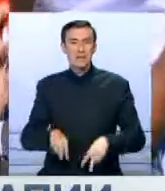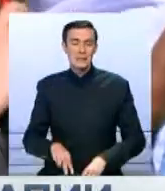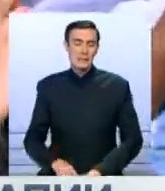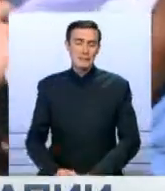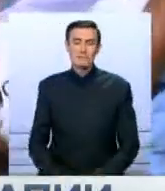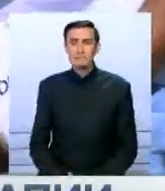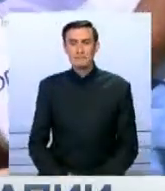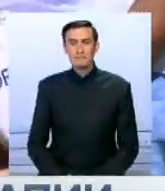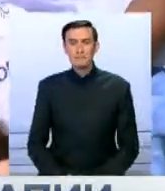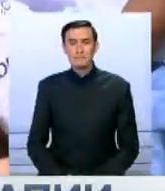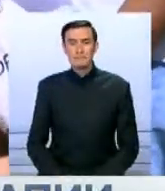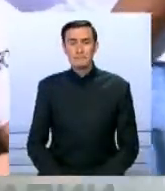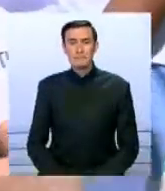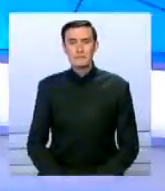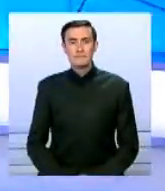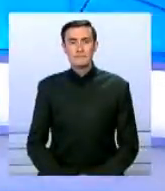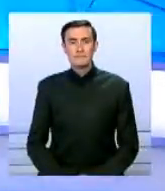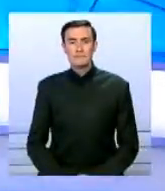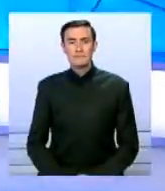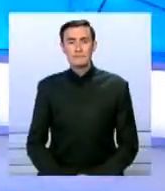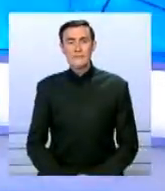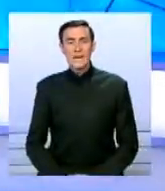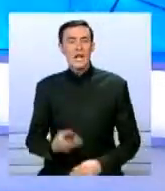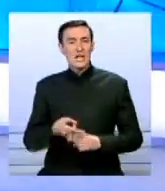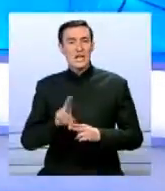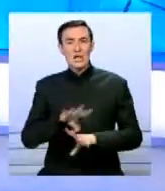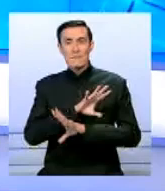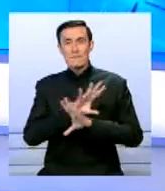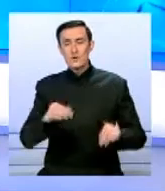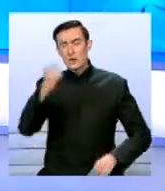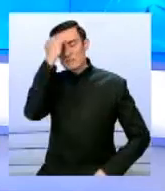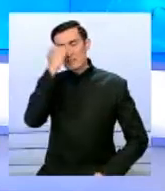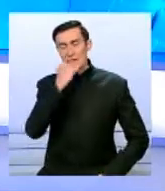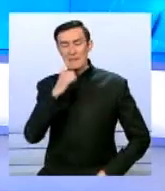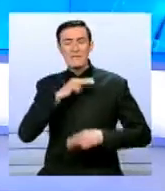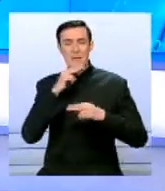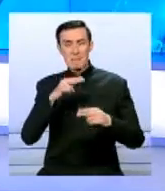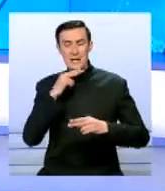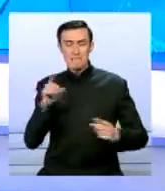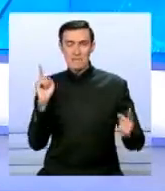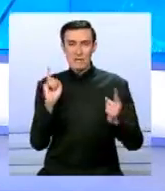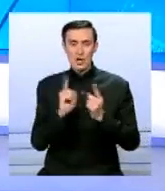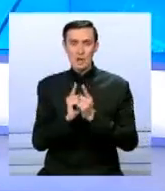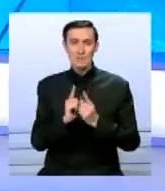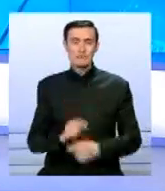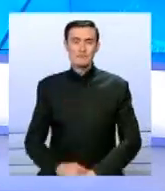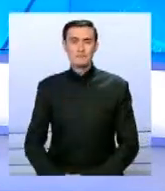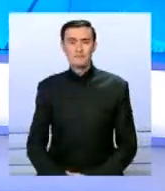На этом пока все. Благодарю за внимание и до встречи.